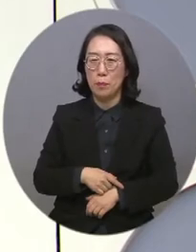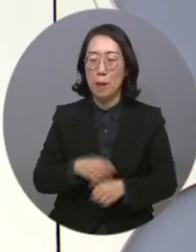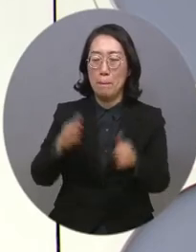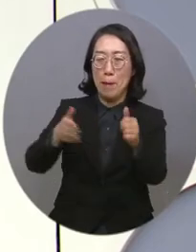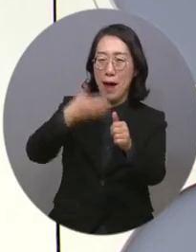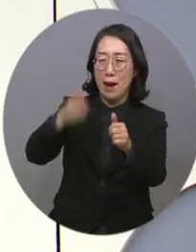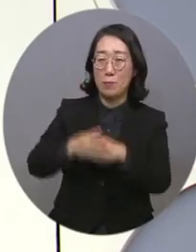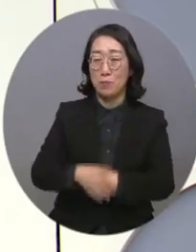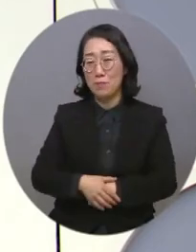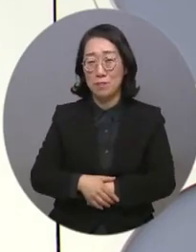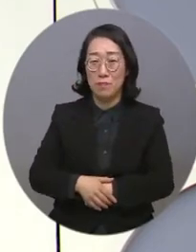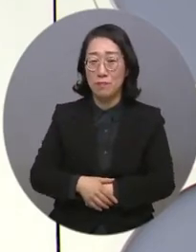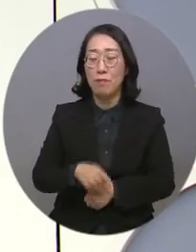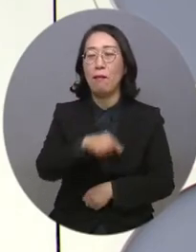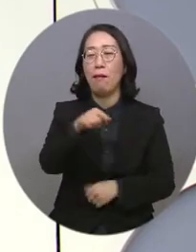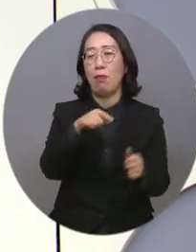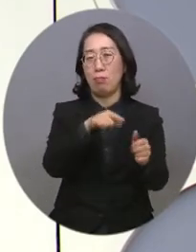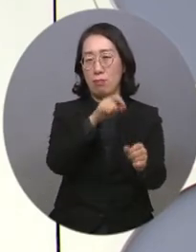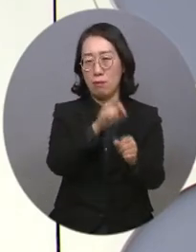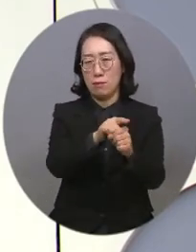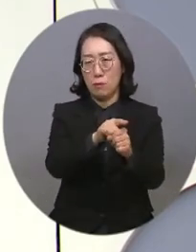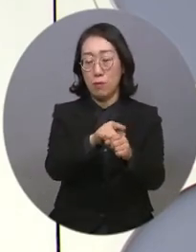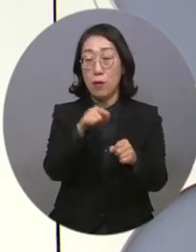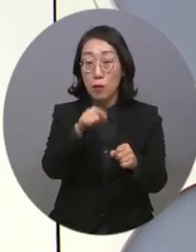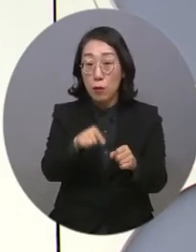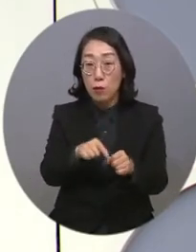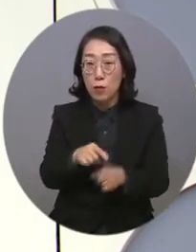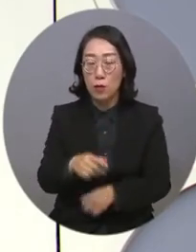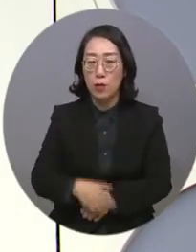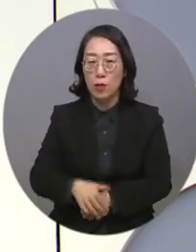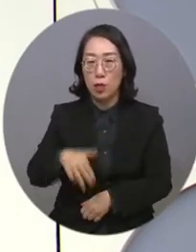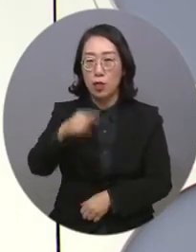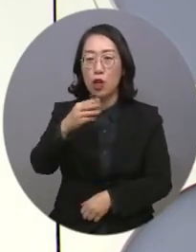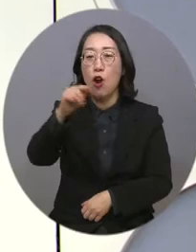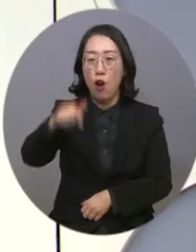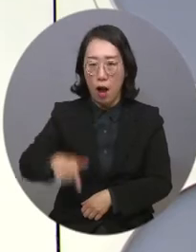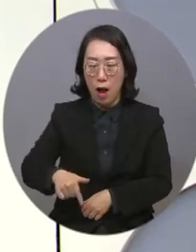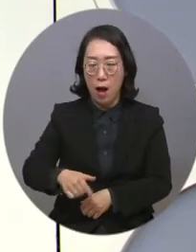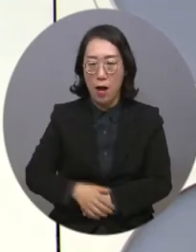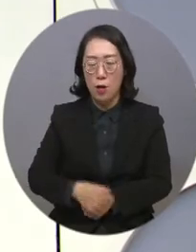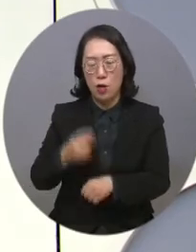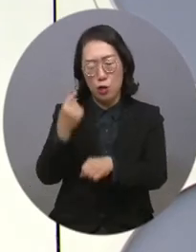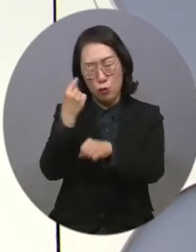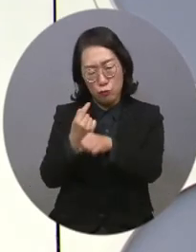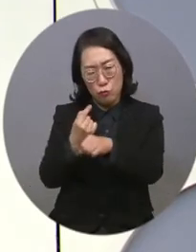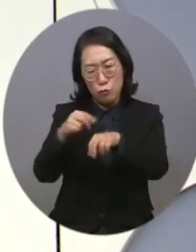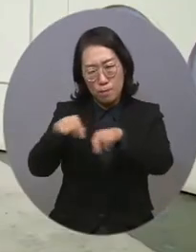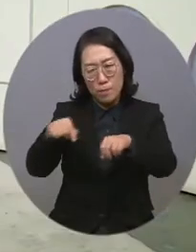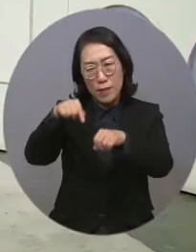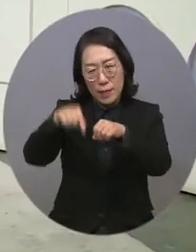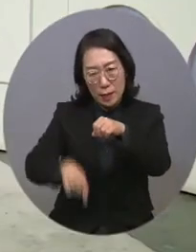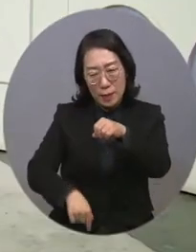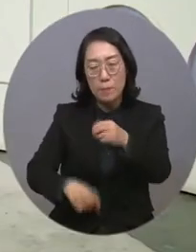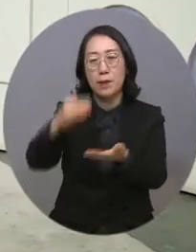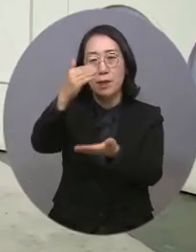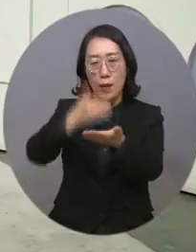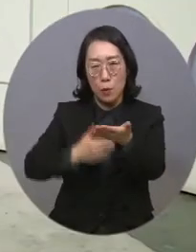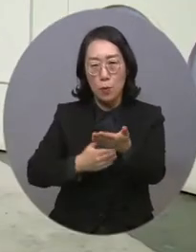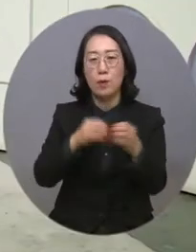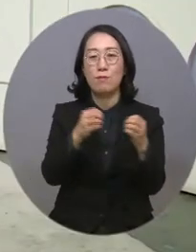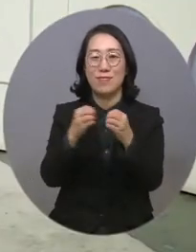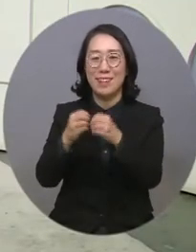이제 충실하는 그런 기질인데 그걸 아주 철학적으로 예, 성과 사랑의 문제를 철학적으로 잘 다룬 그런 소설입니다. 상당히